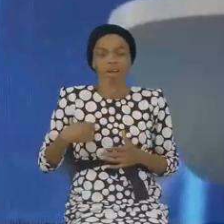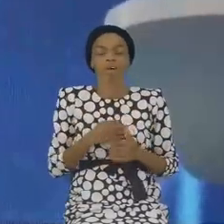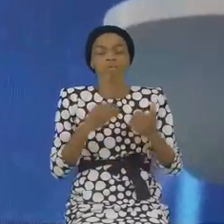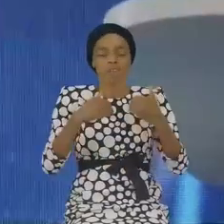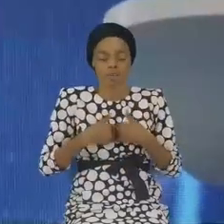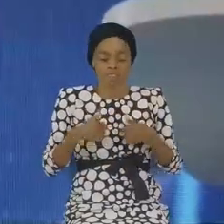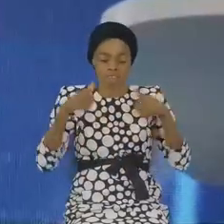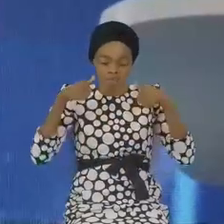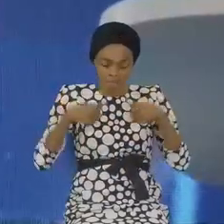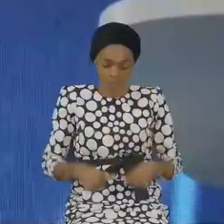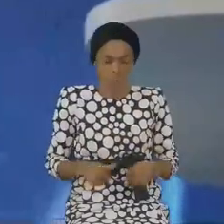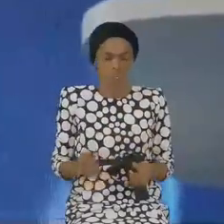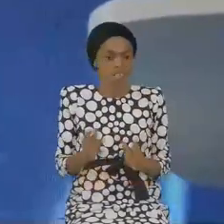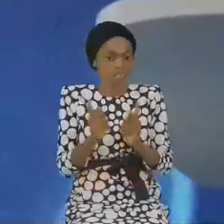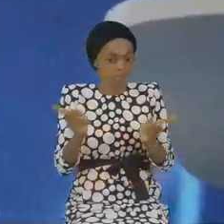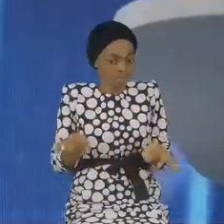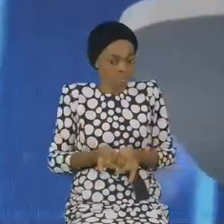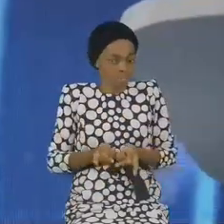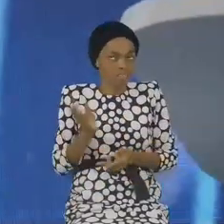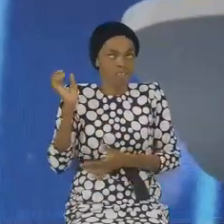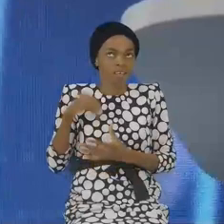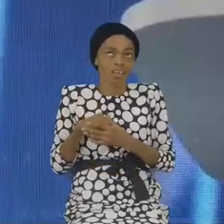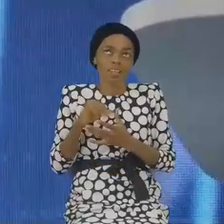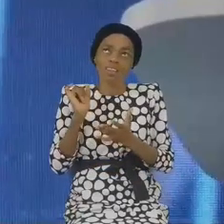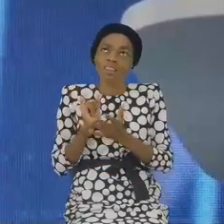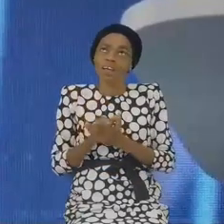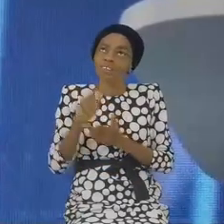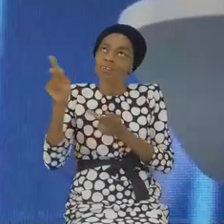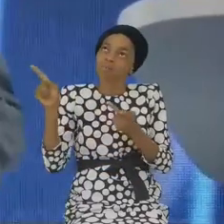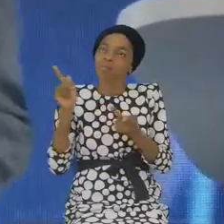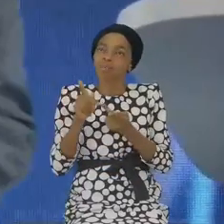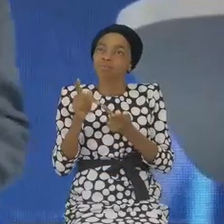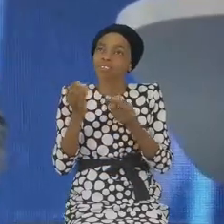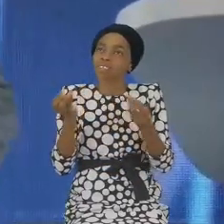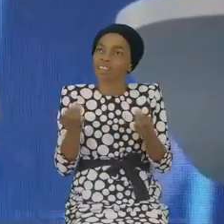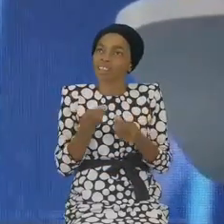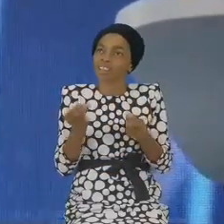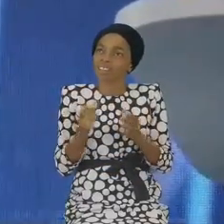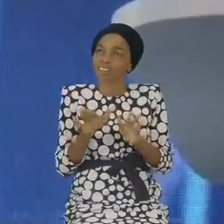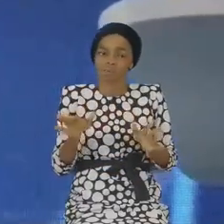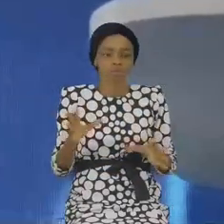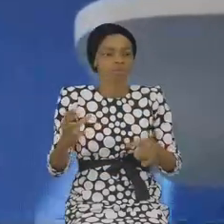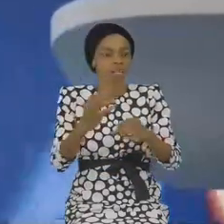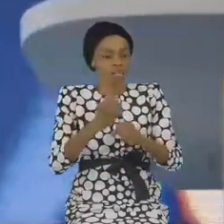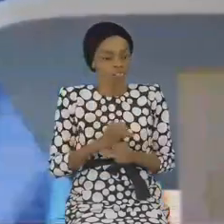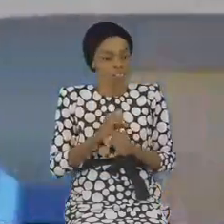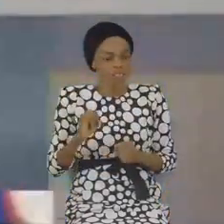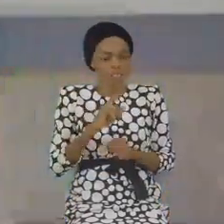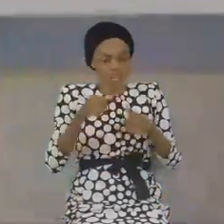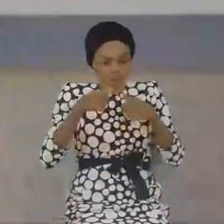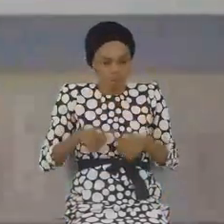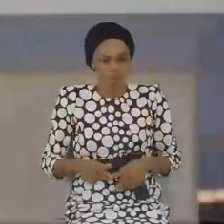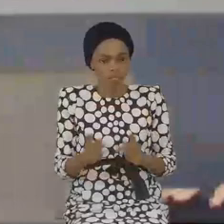part permanente dans ce pays parfait. Posséder une part permanente dans le